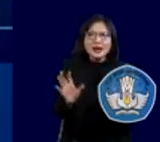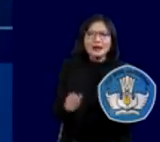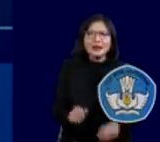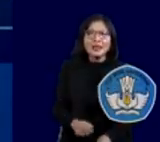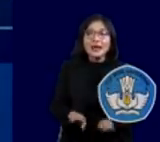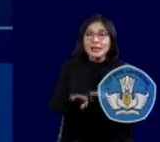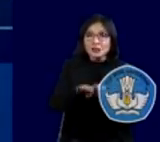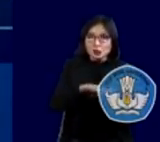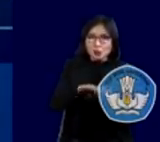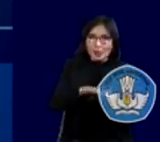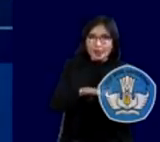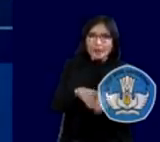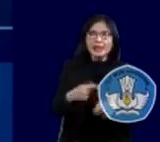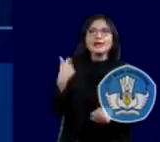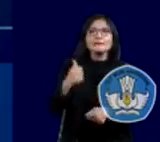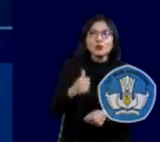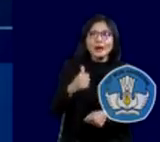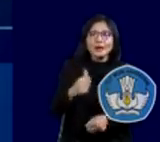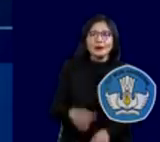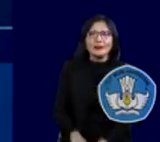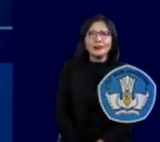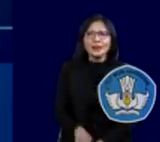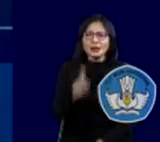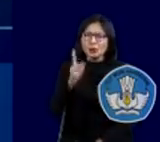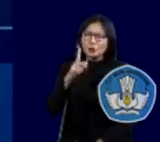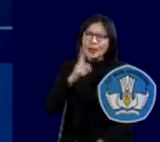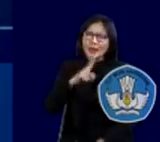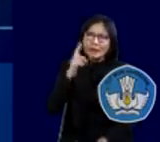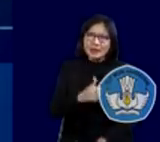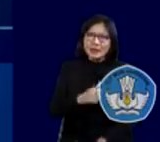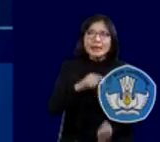sesuai dengan kebutuhannya. Nah, ini sangat penting karena pada